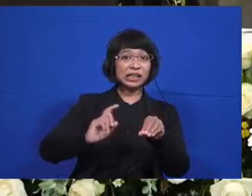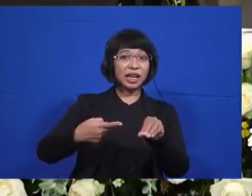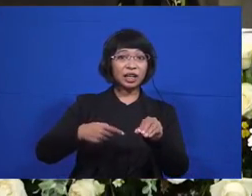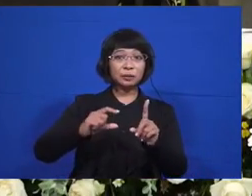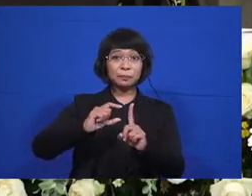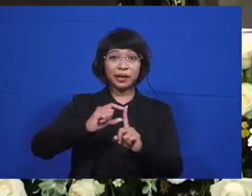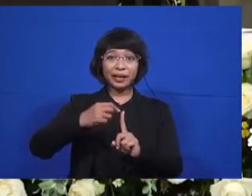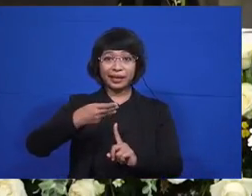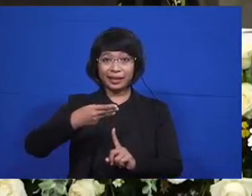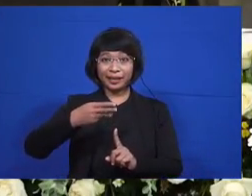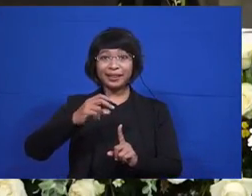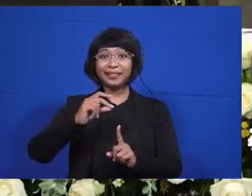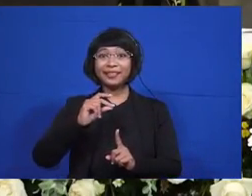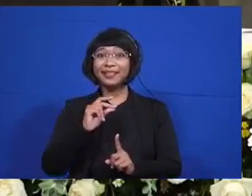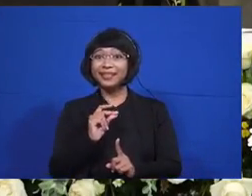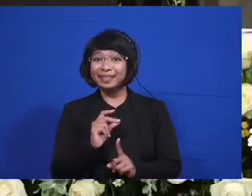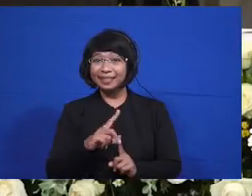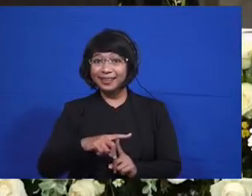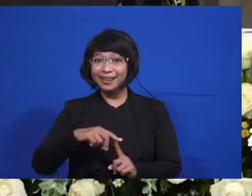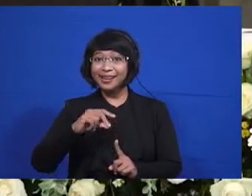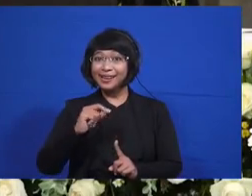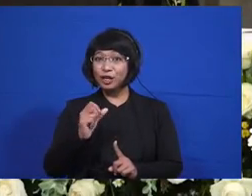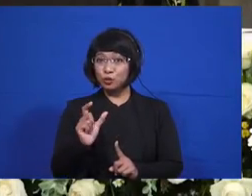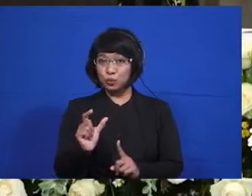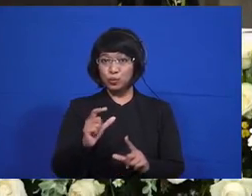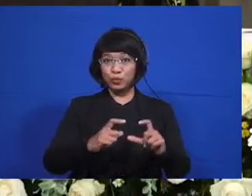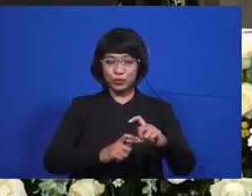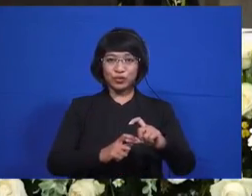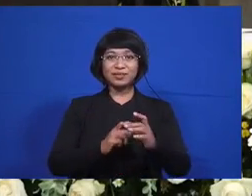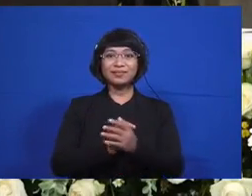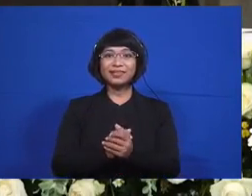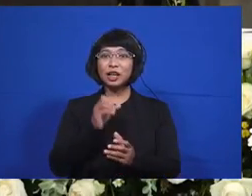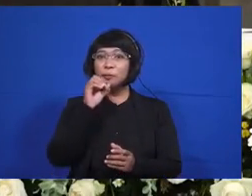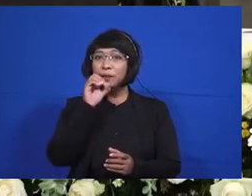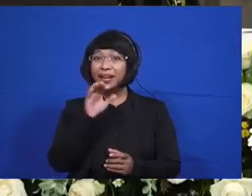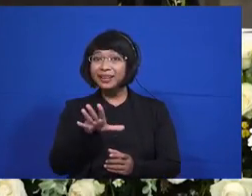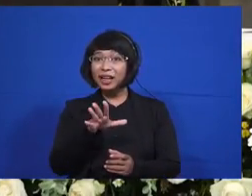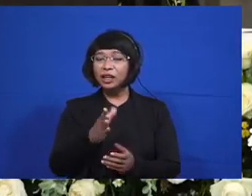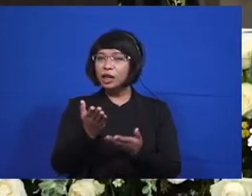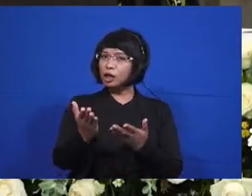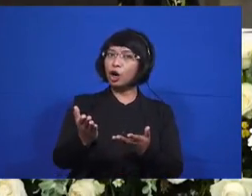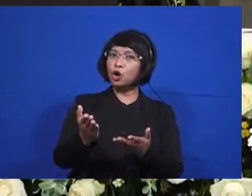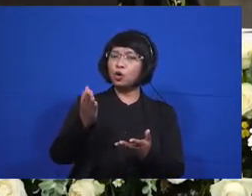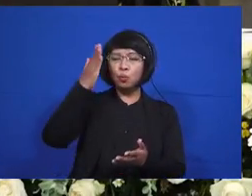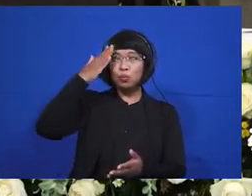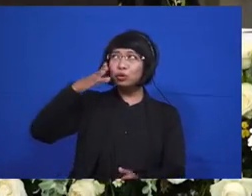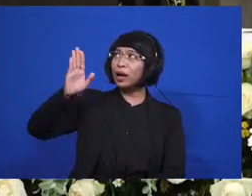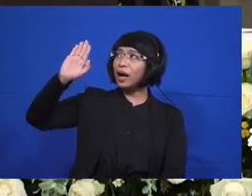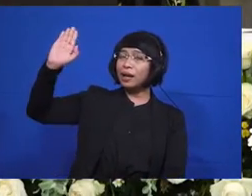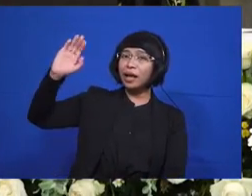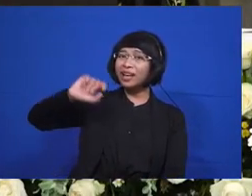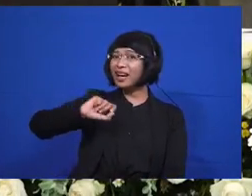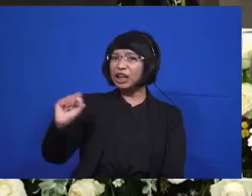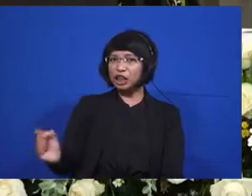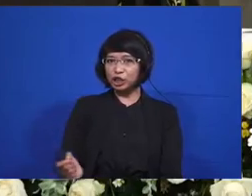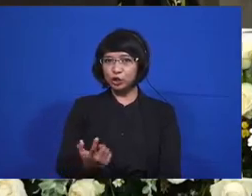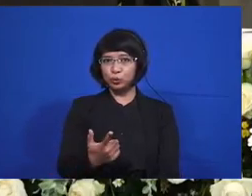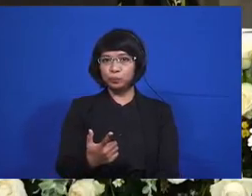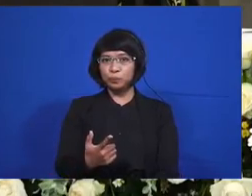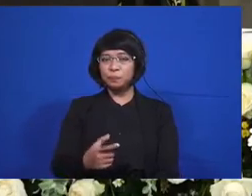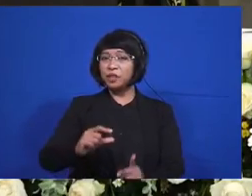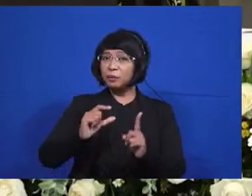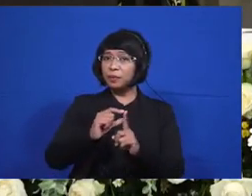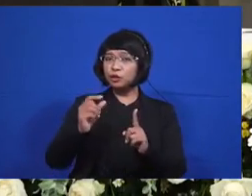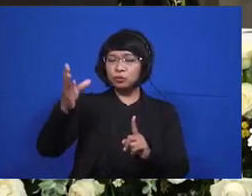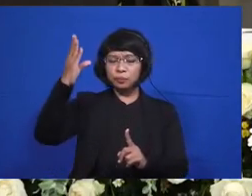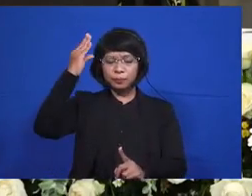Petrus bisa mengatakan, engkau adalah Mesias, Putra Allah yang hidup. Dia mampu mempunyai pandangan,